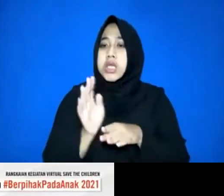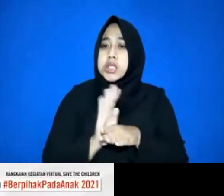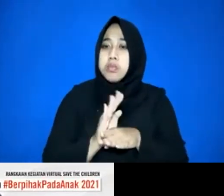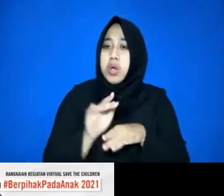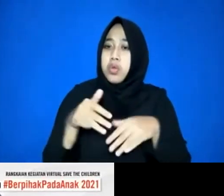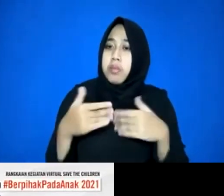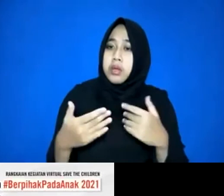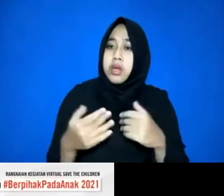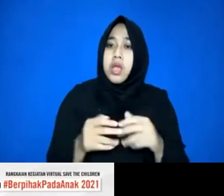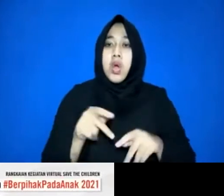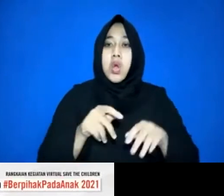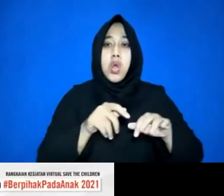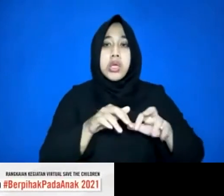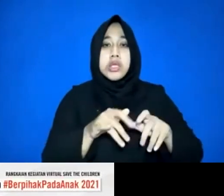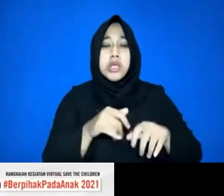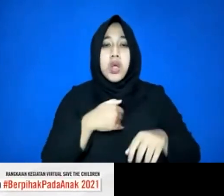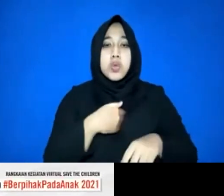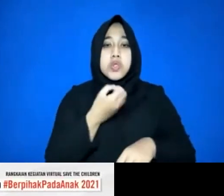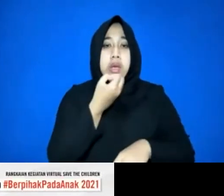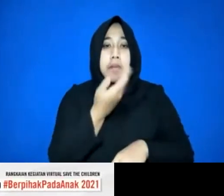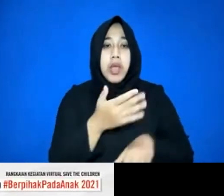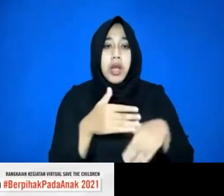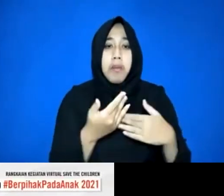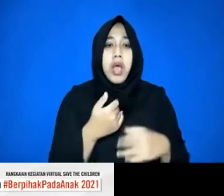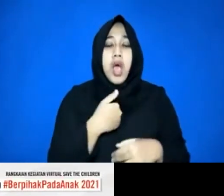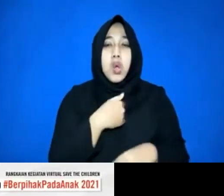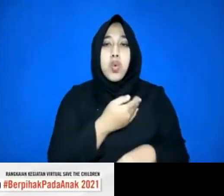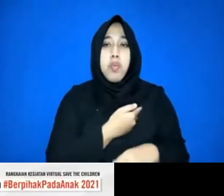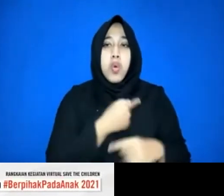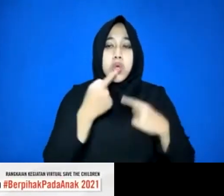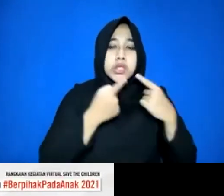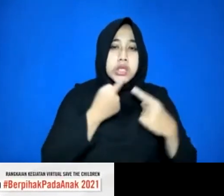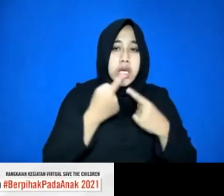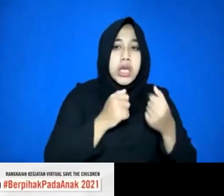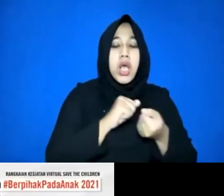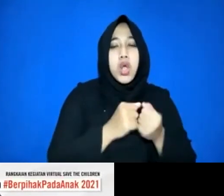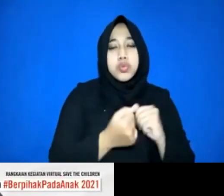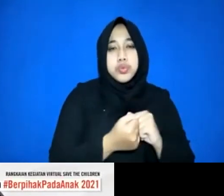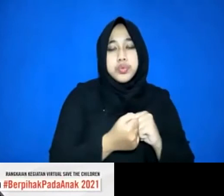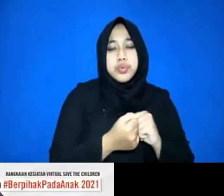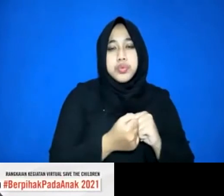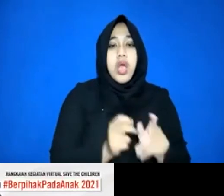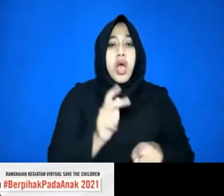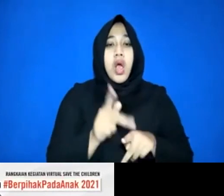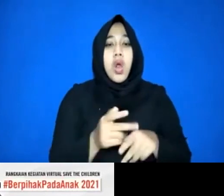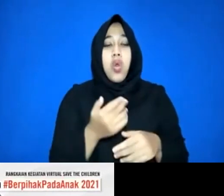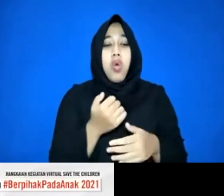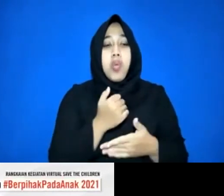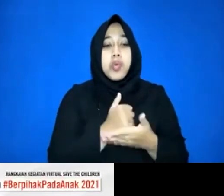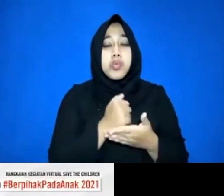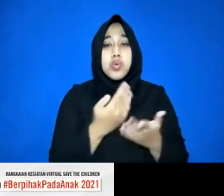gitu. Di chat itu pun aku menyampaikan bahwasannya aku ingin sharing kasus gitu Mbak. Jadi kalau memang